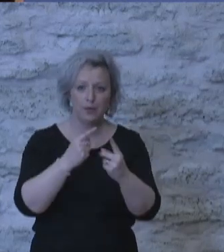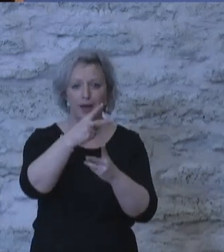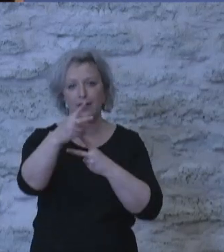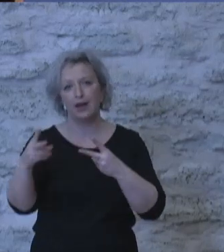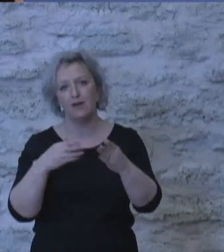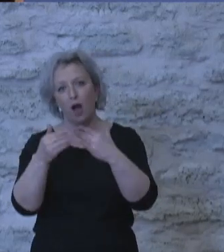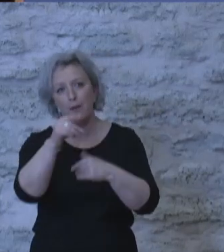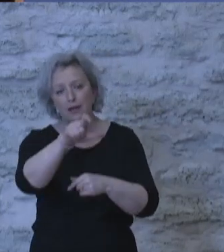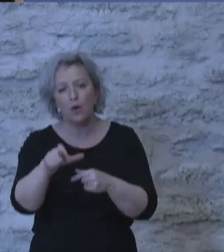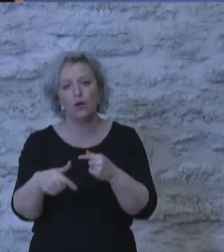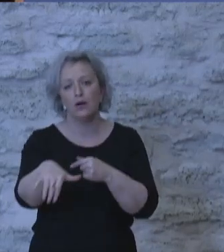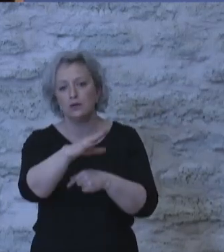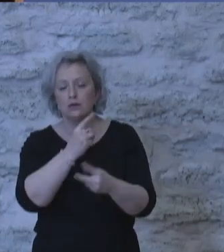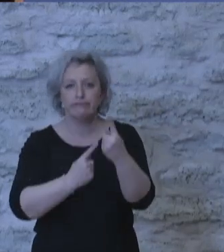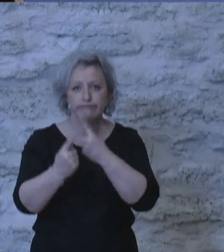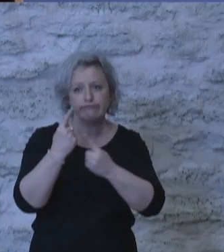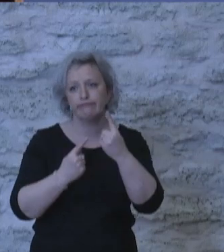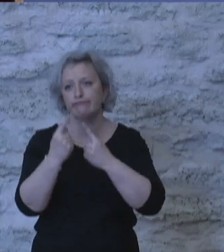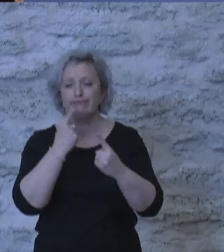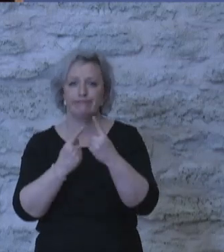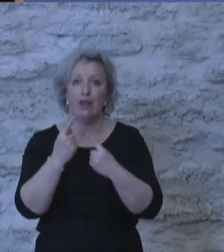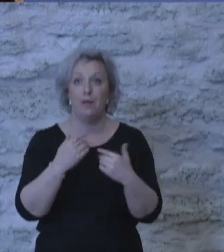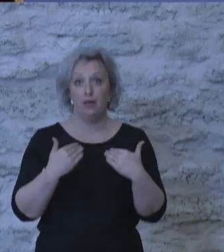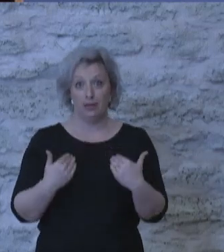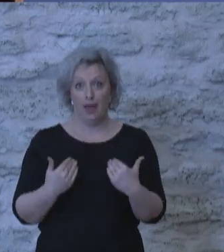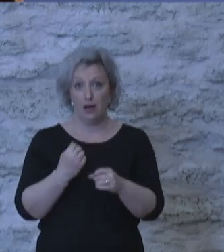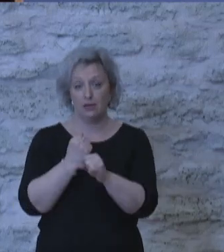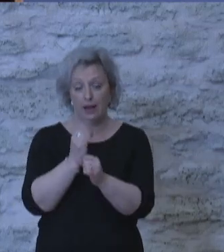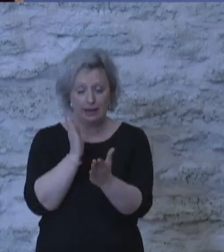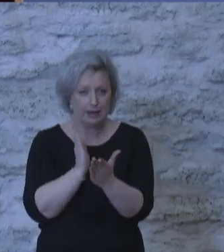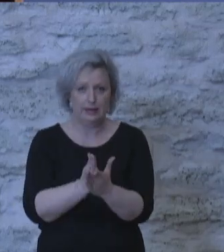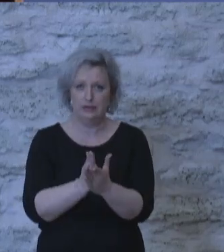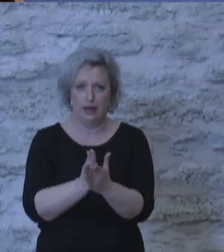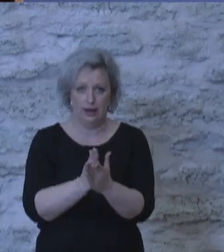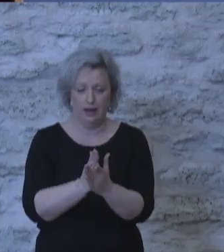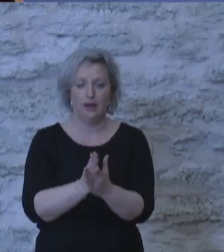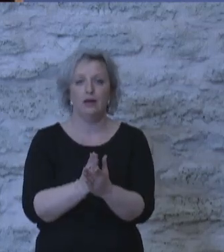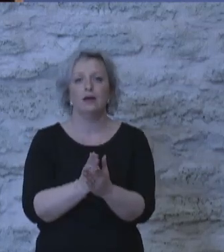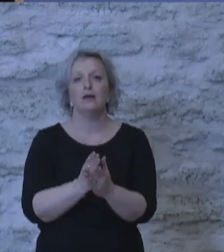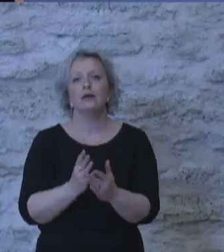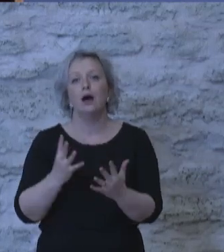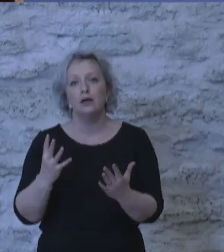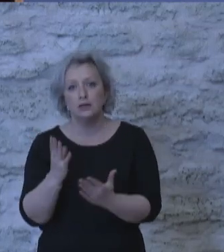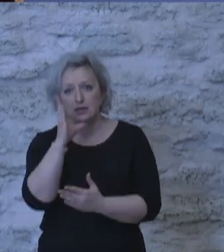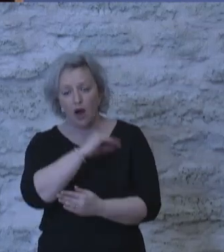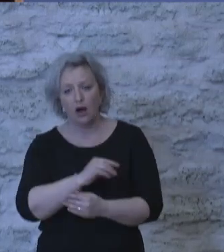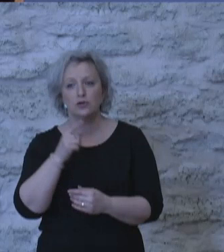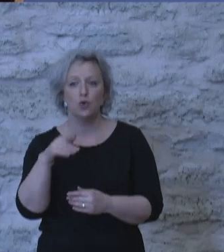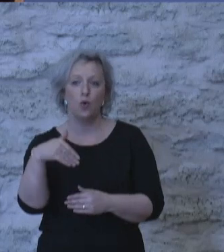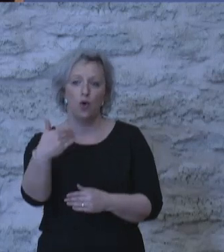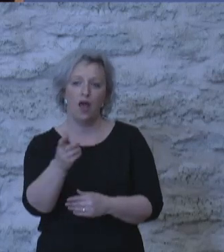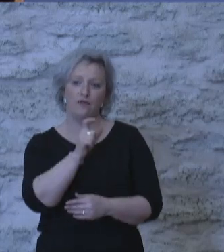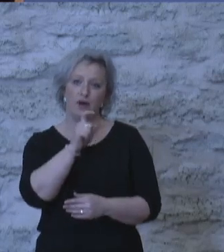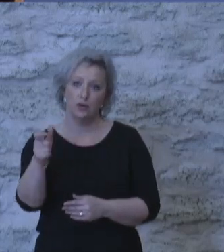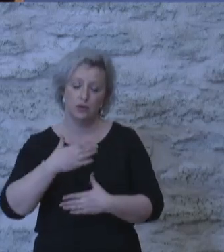ametkondadega veelkord konsulteerimist, mida ma täna teen ja siis saan ka sulle siis selle vastuse